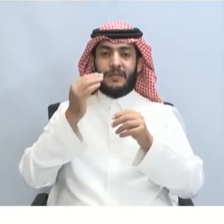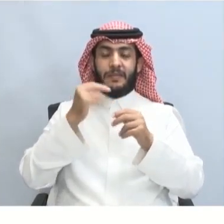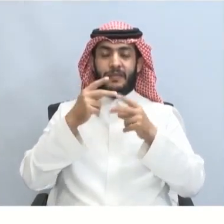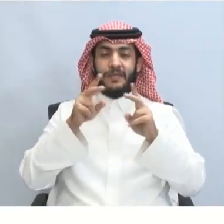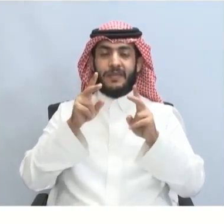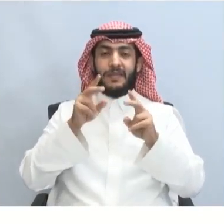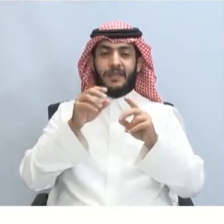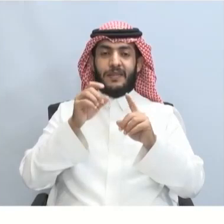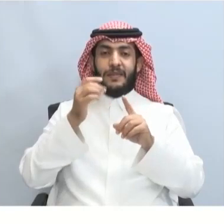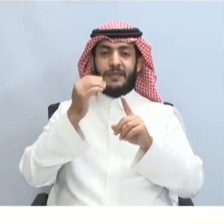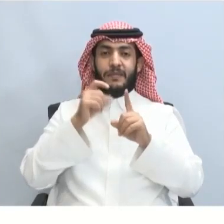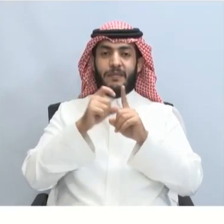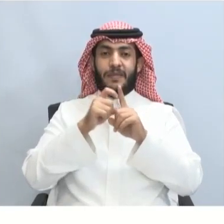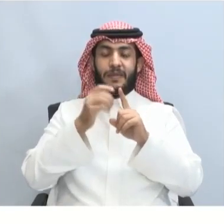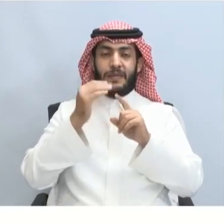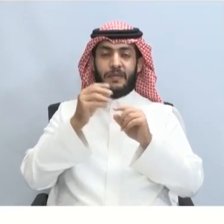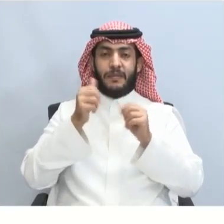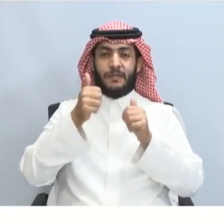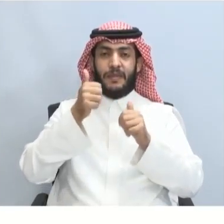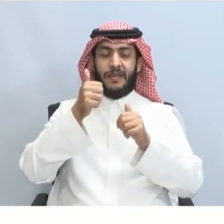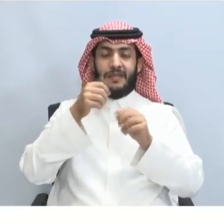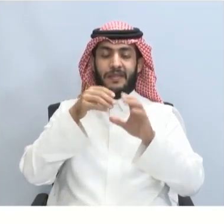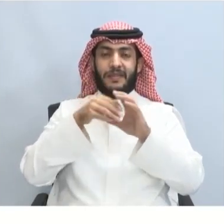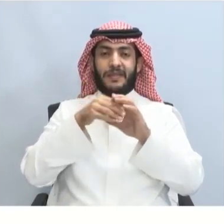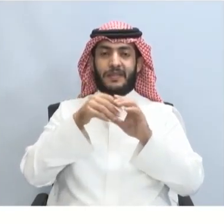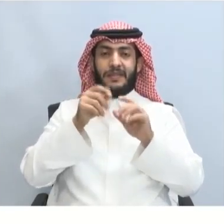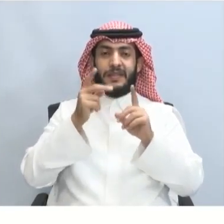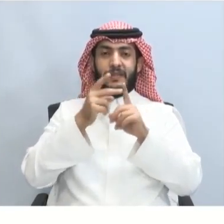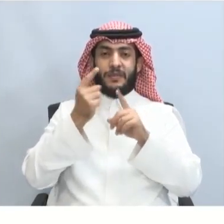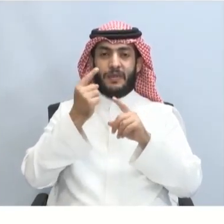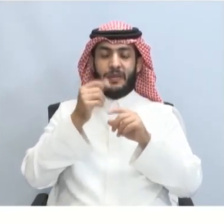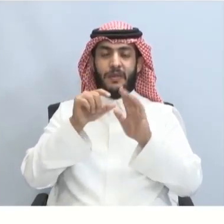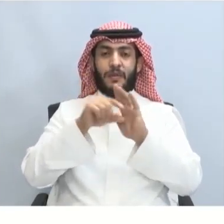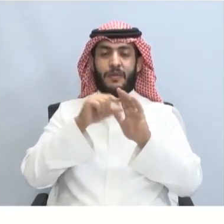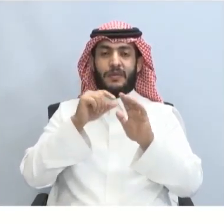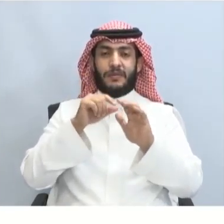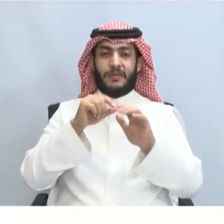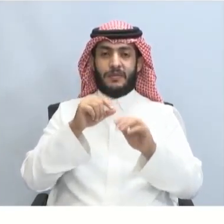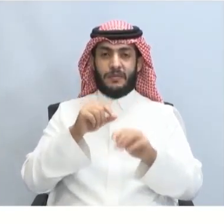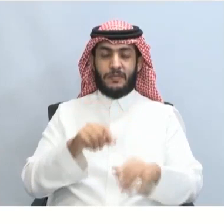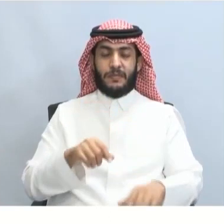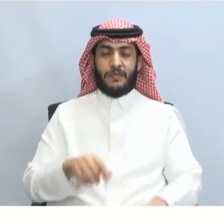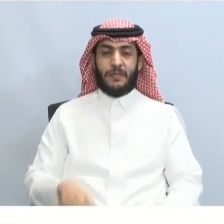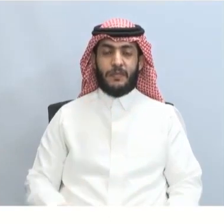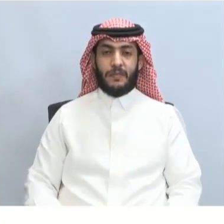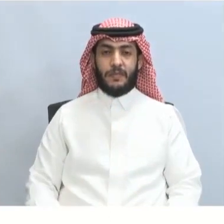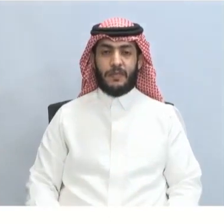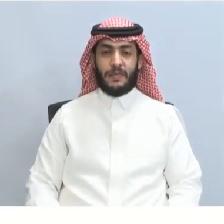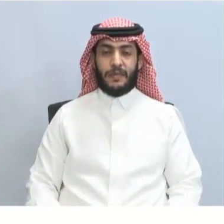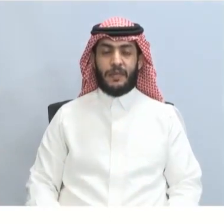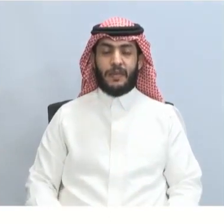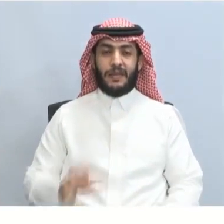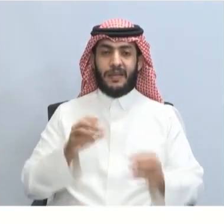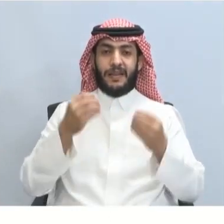فتحنا البدي وضعنا بداخلها اتش 1 اللي هو عنوان فقره اللي هو بيكون هنا احد